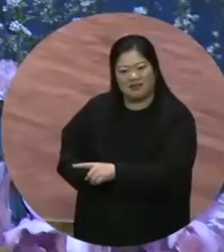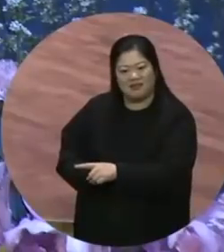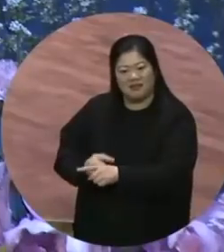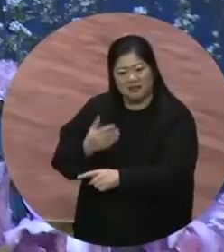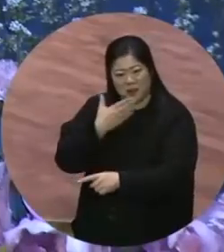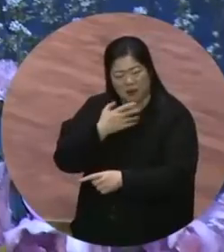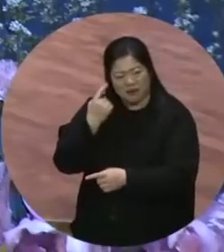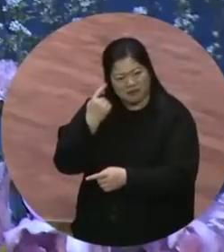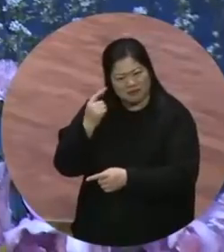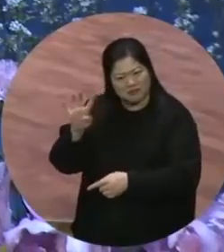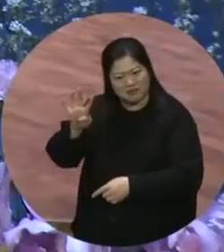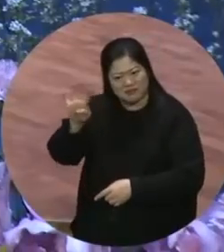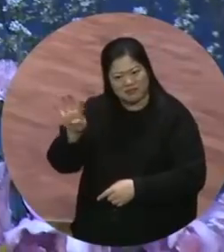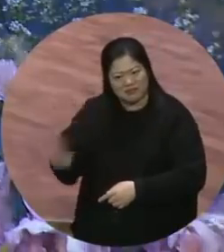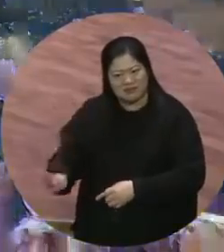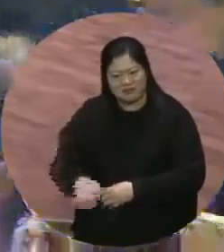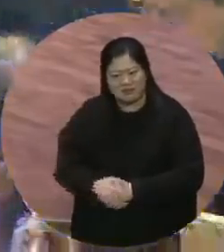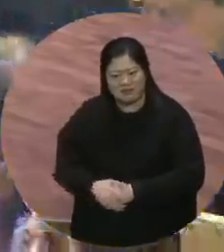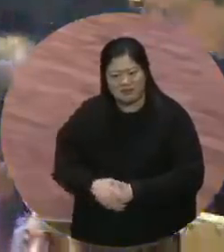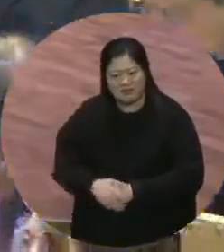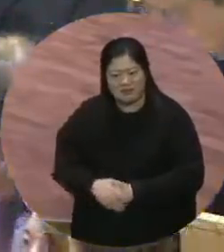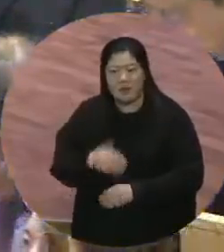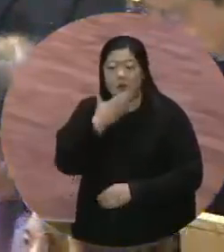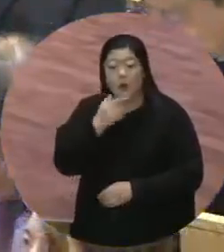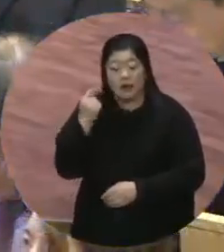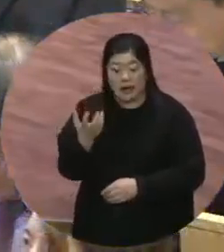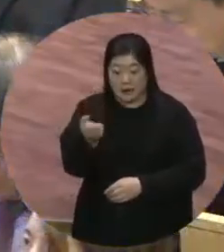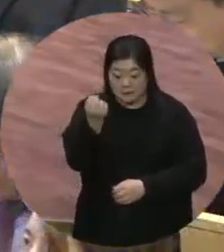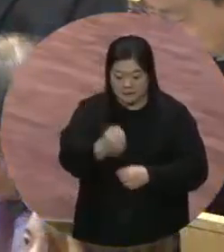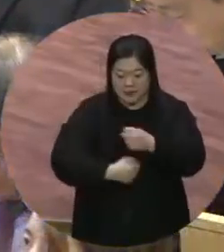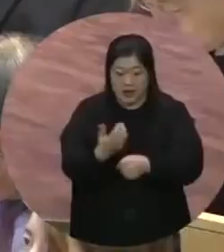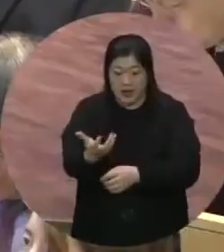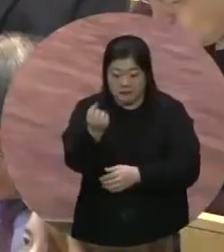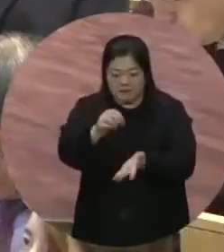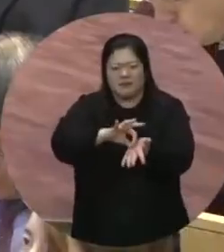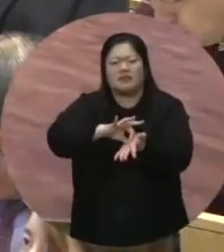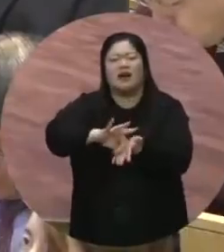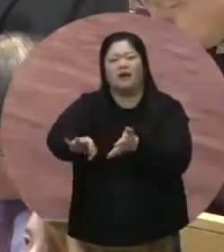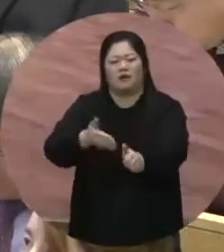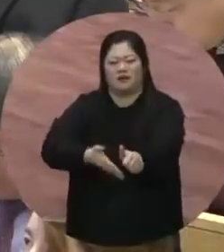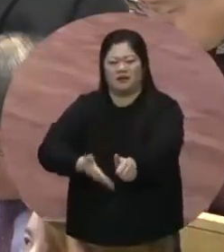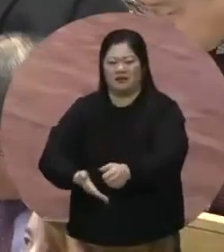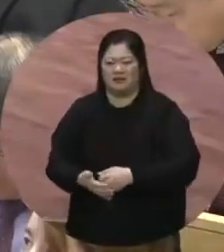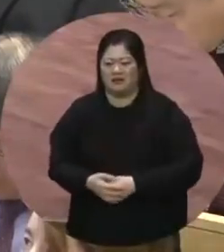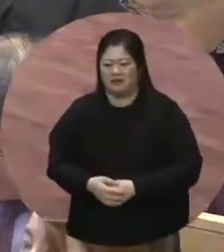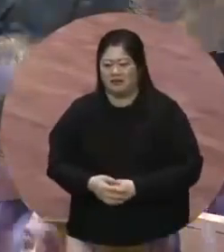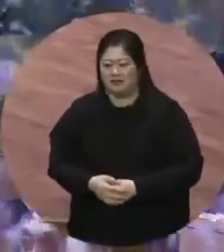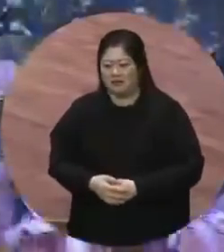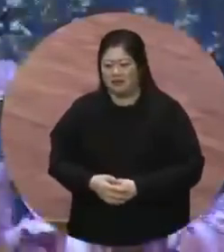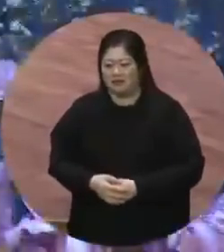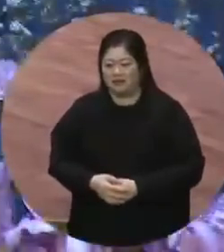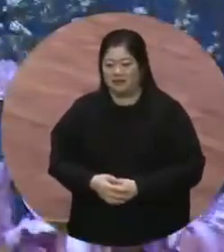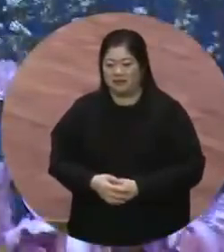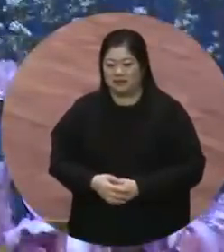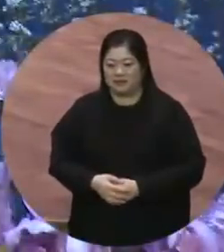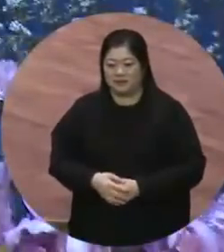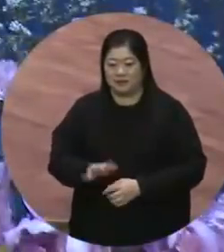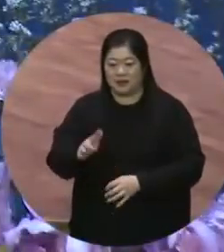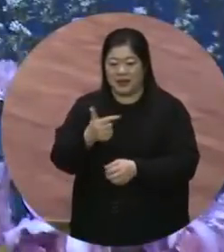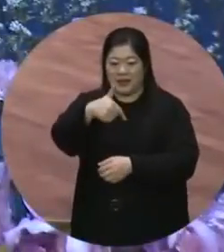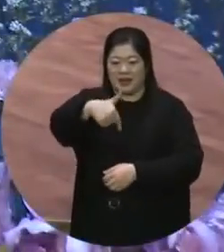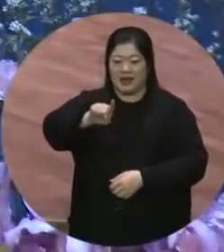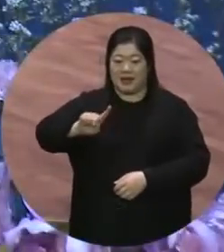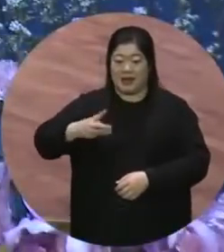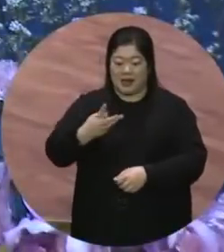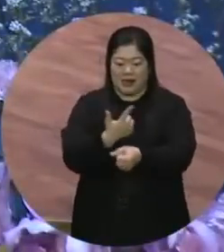증거예요. 속지 마시기 바랍니다. 속으면 다 여러분 욕심 때문에 그래요. 여러분이 그 갈라디아 2장